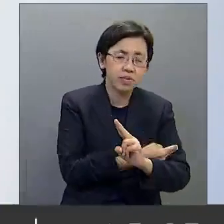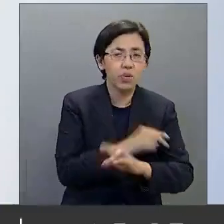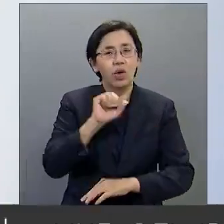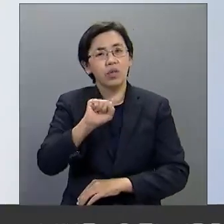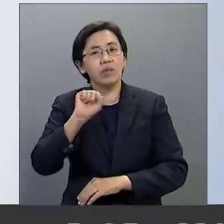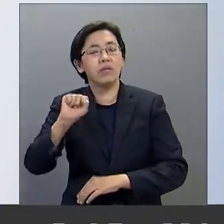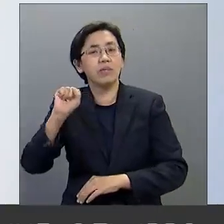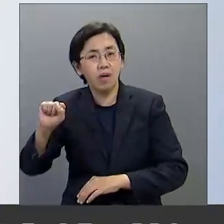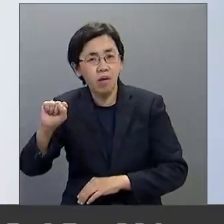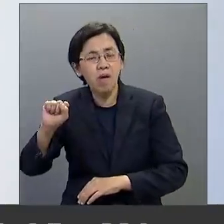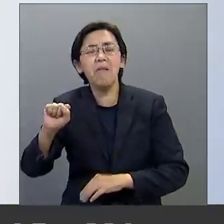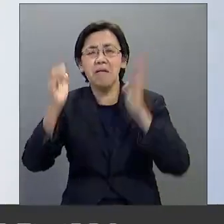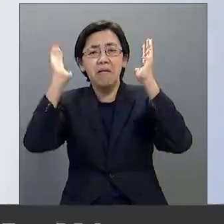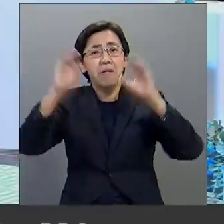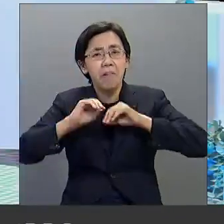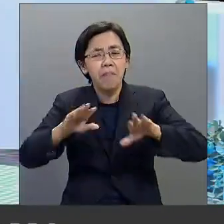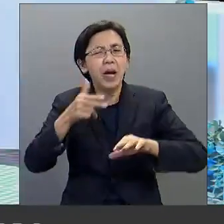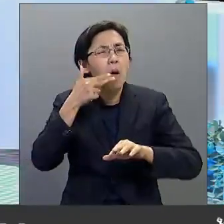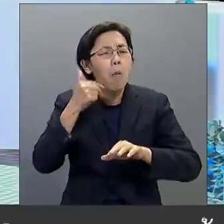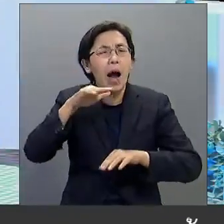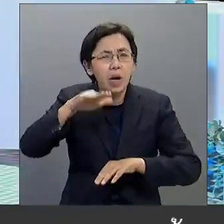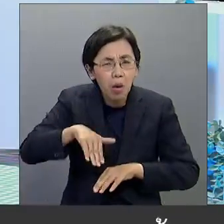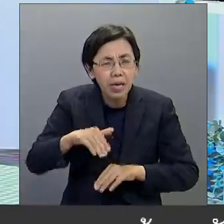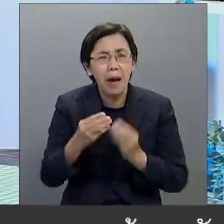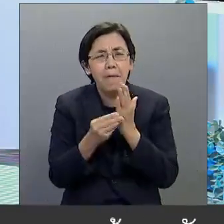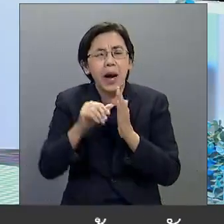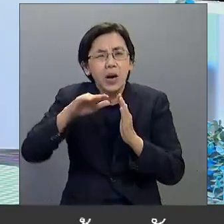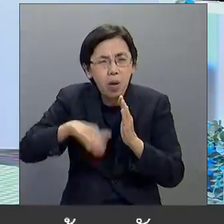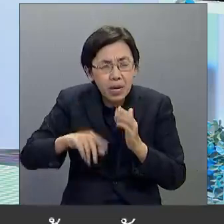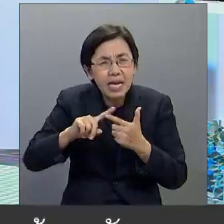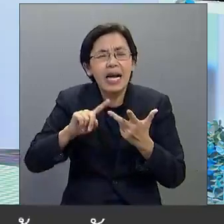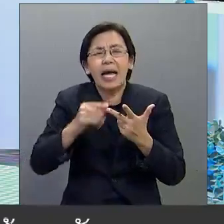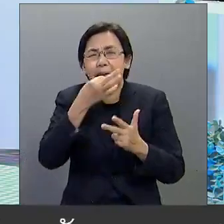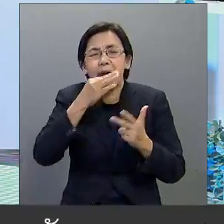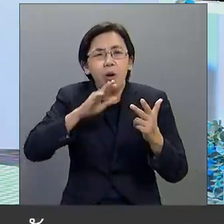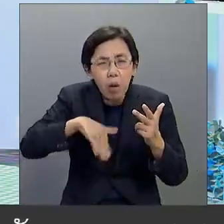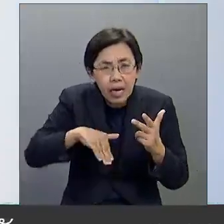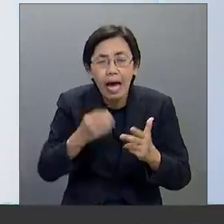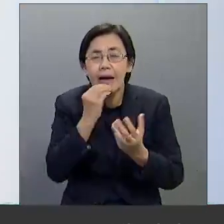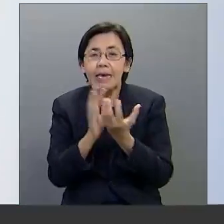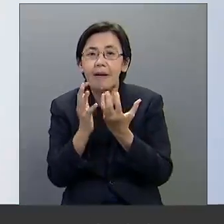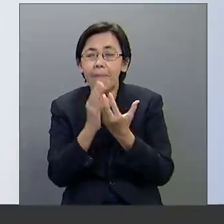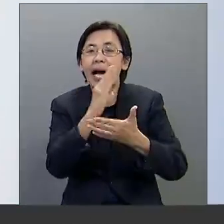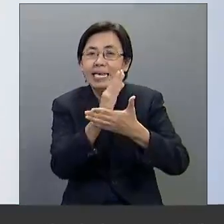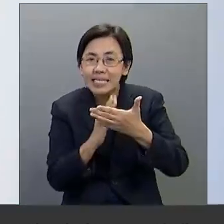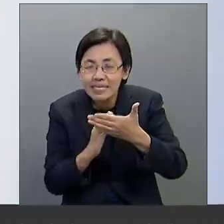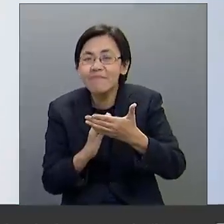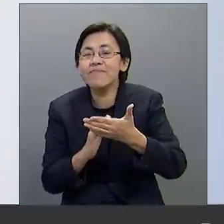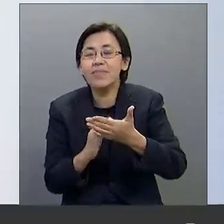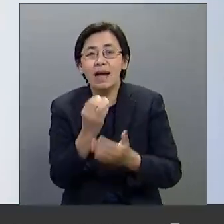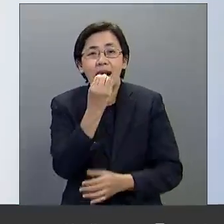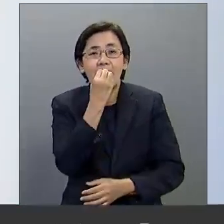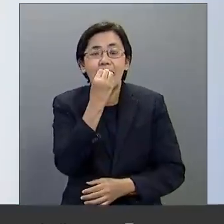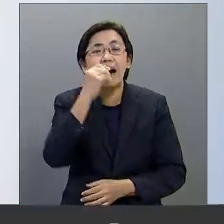เอ่ยก็จะเน้นเรื่องของการลดหวานมันเค็มนะกินผักครึ่งนึงอย่างอื่นครึ่งนึงแต่นอกจากนี้นะครับอาหารไทยน